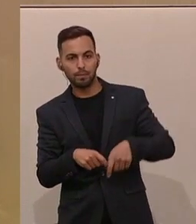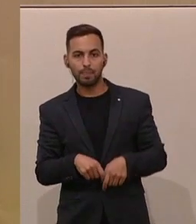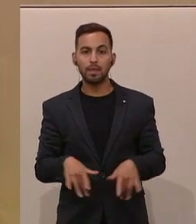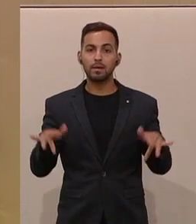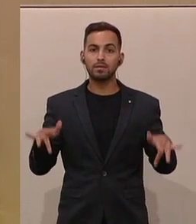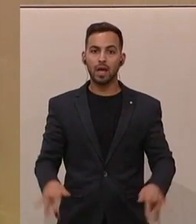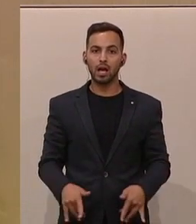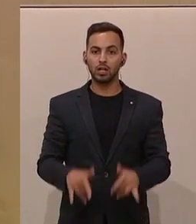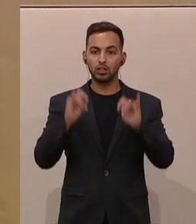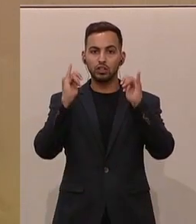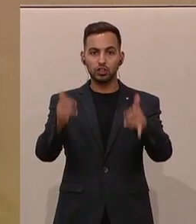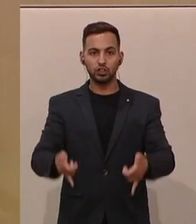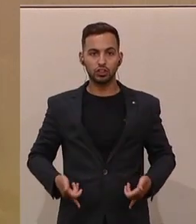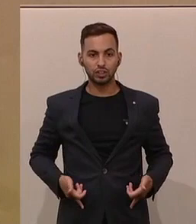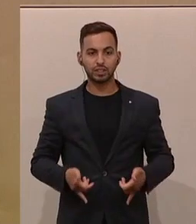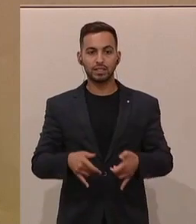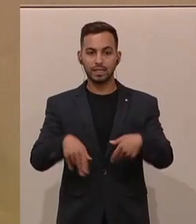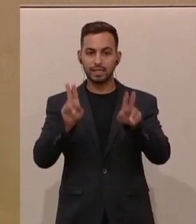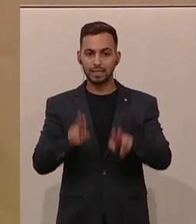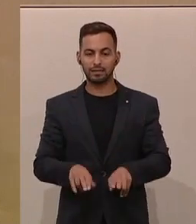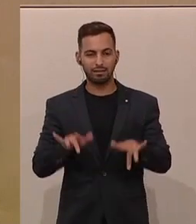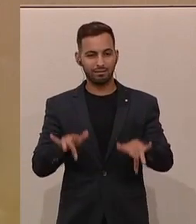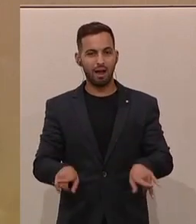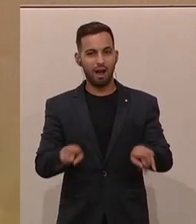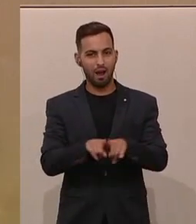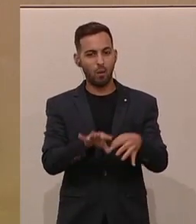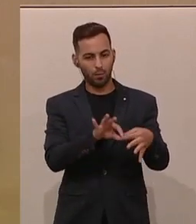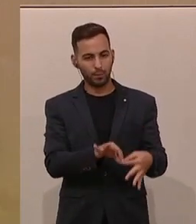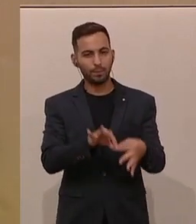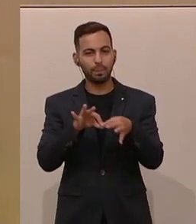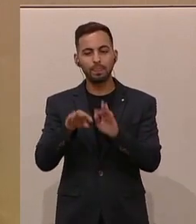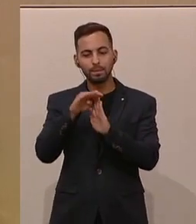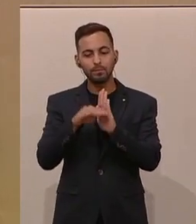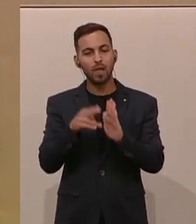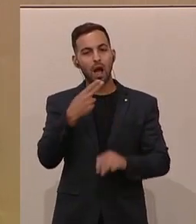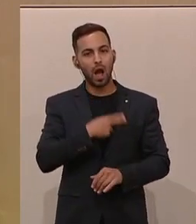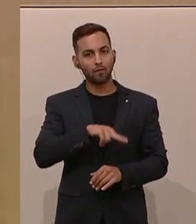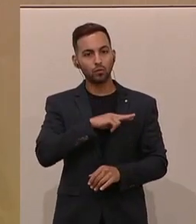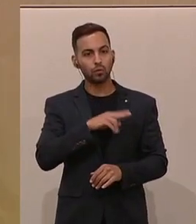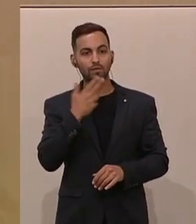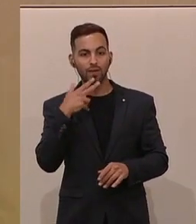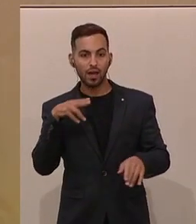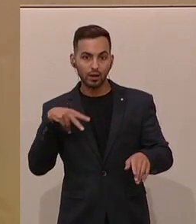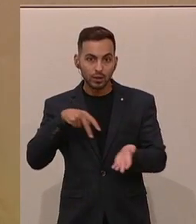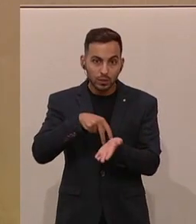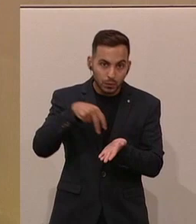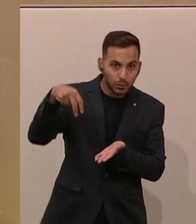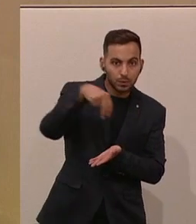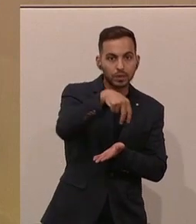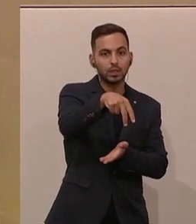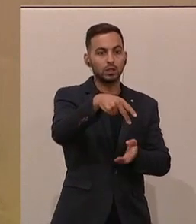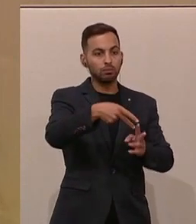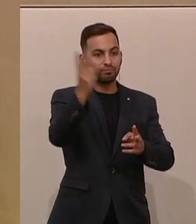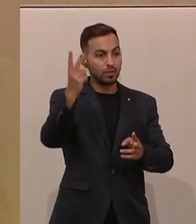gibt, die bei der Haftung für Verschulden und Mitverschulden herangezogen werden, so sollte es auch entsprechende Verhaltensregeln für Wanderer